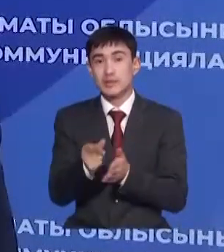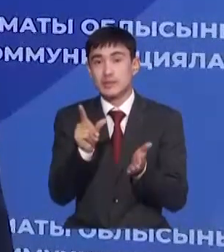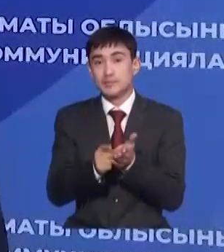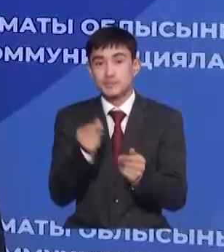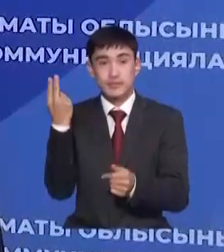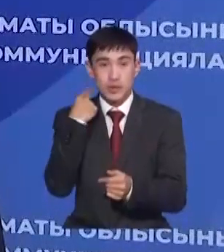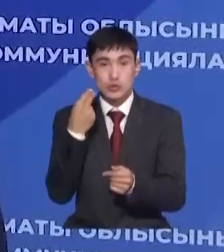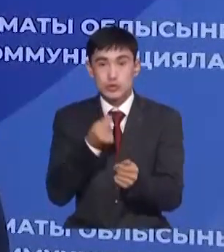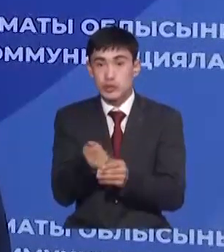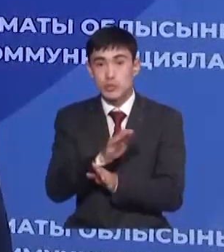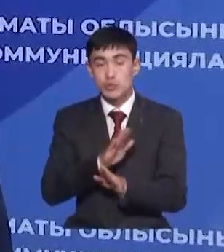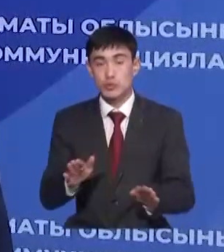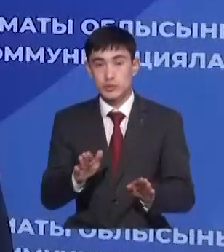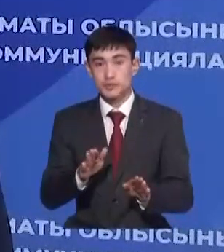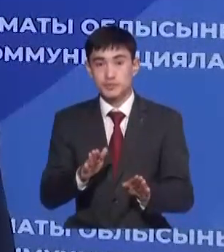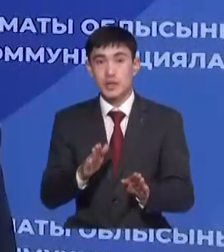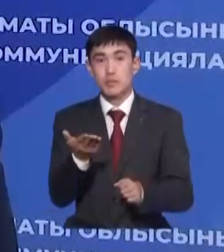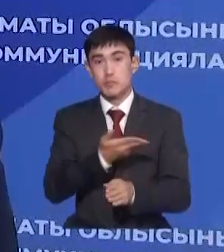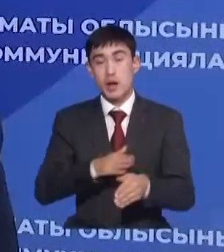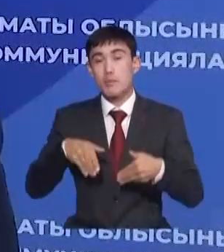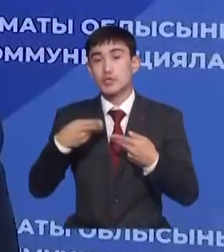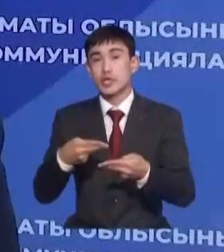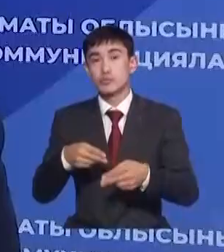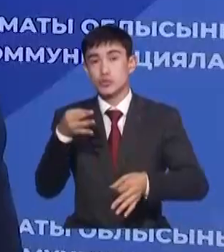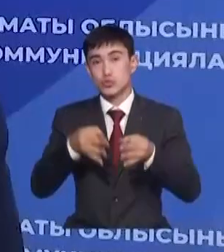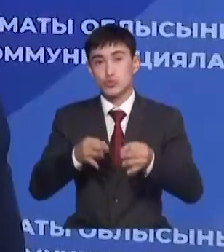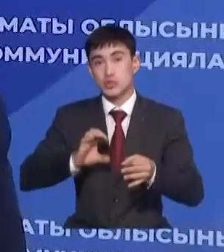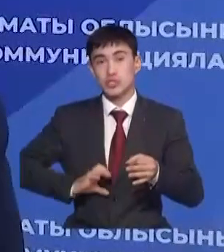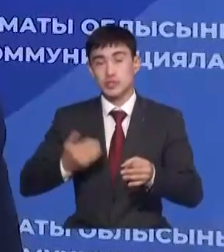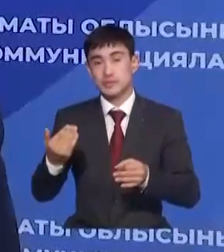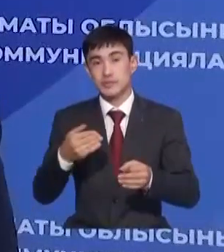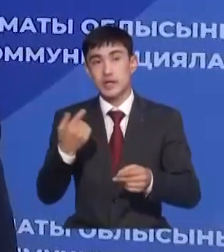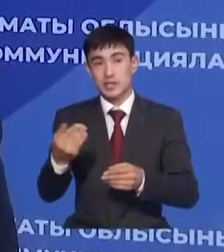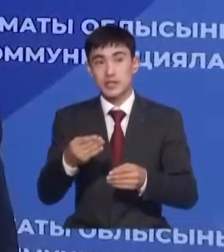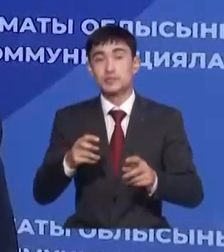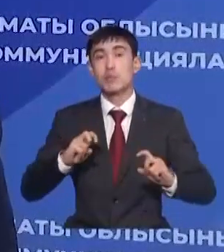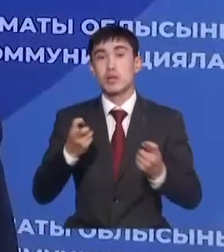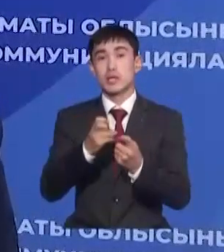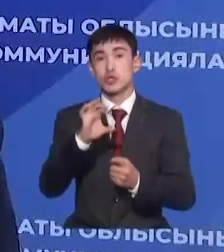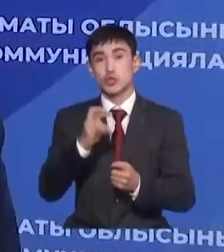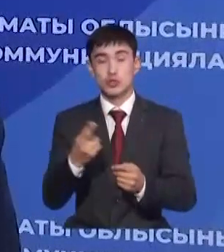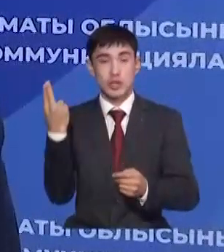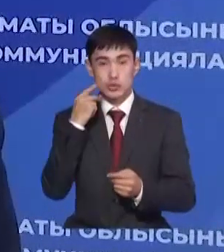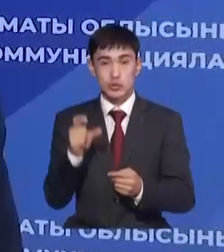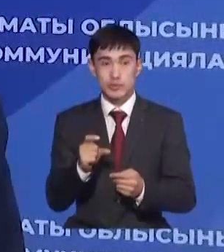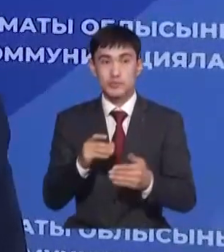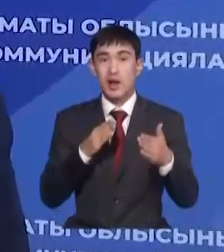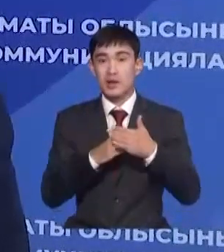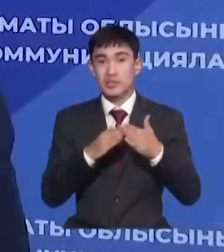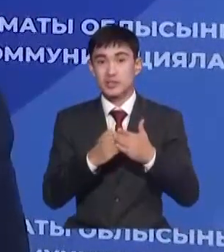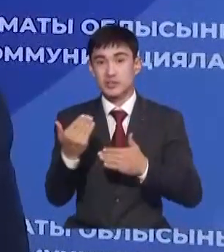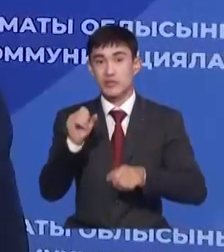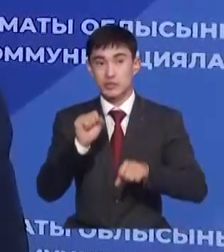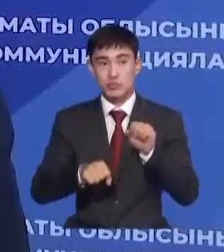налоговой задолженности не производится, мы обращаемся к судоисполнителям. Они блокируют счета задолжников, ограничивают